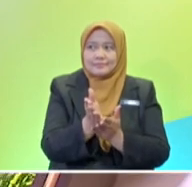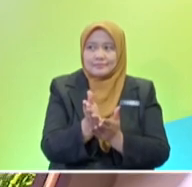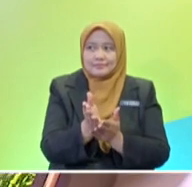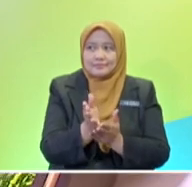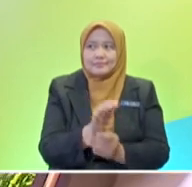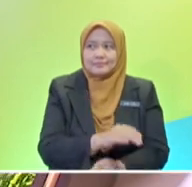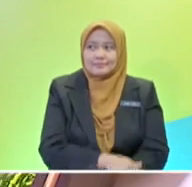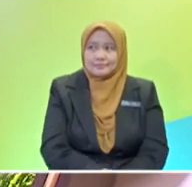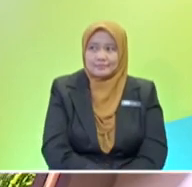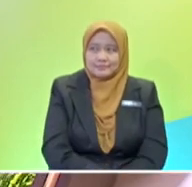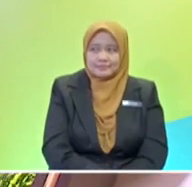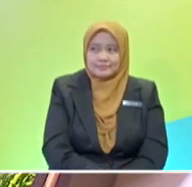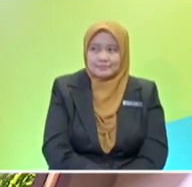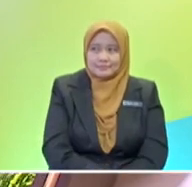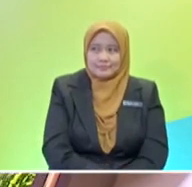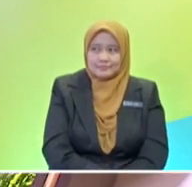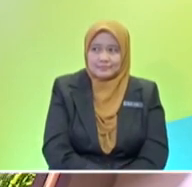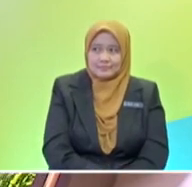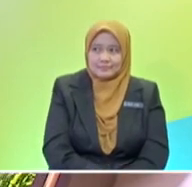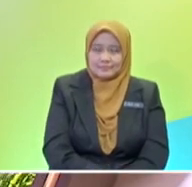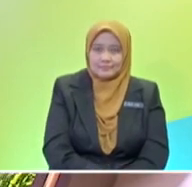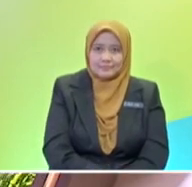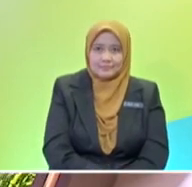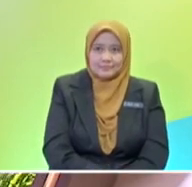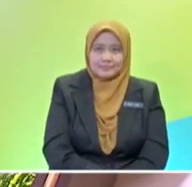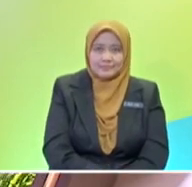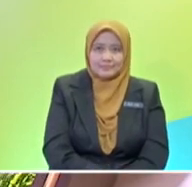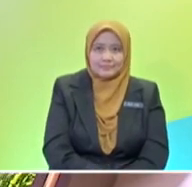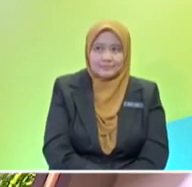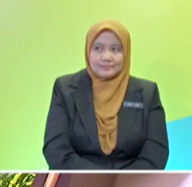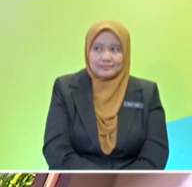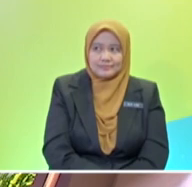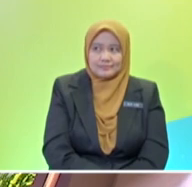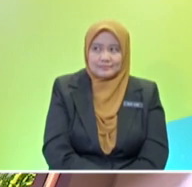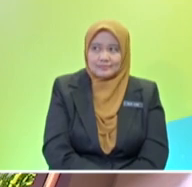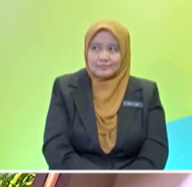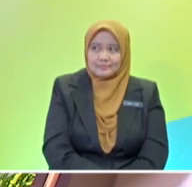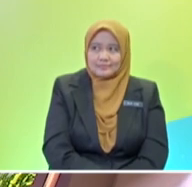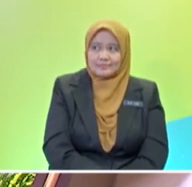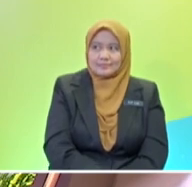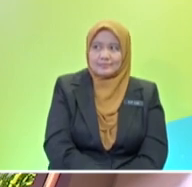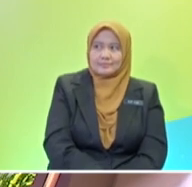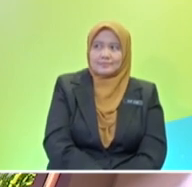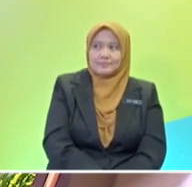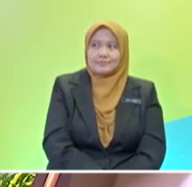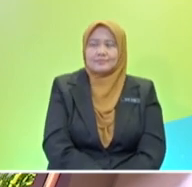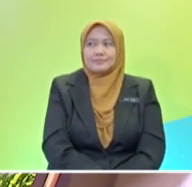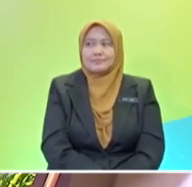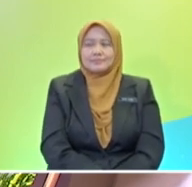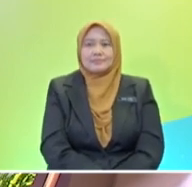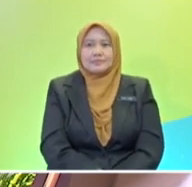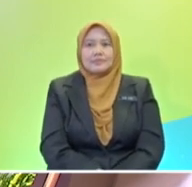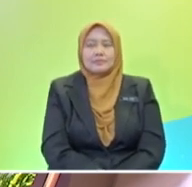daun. Kita nak kena jajah bukan, kita nak kata ni apa ni? Menjari pun bukan, dia bulat-bulat je.